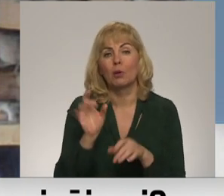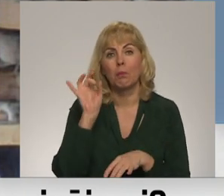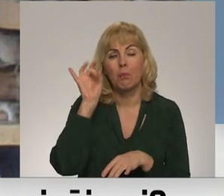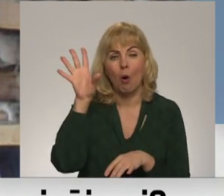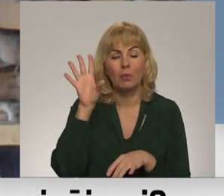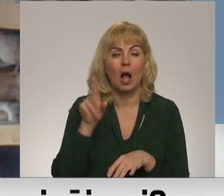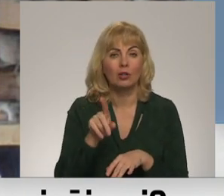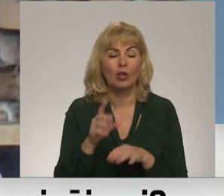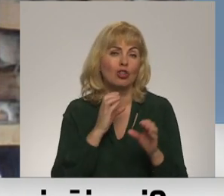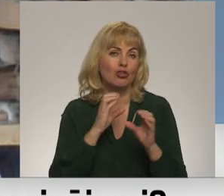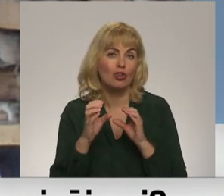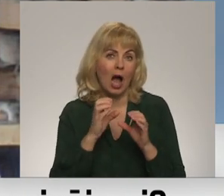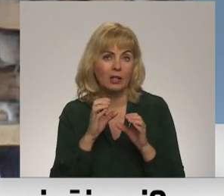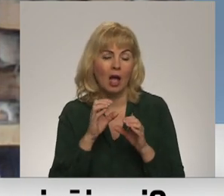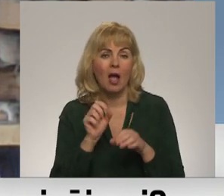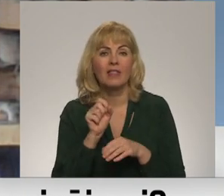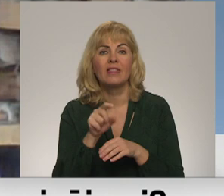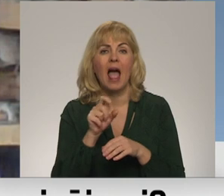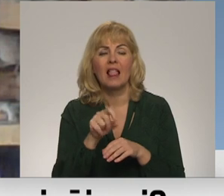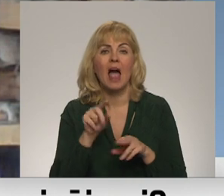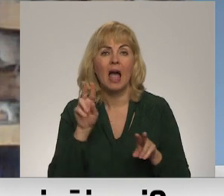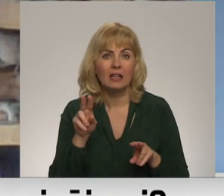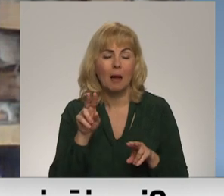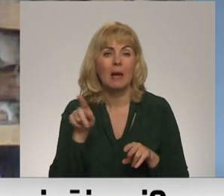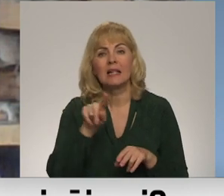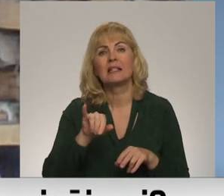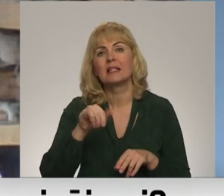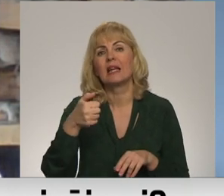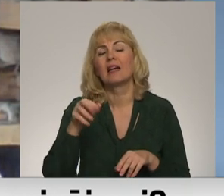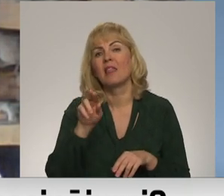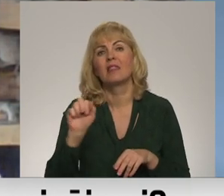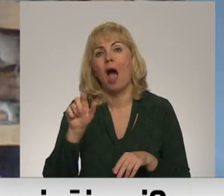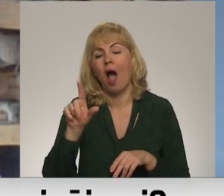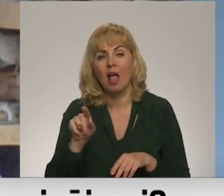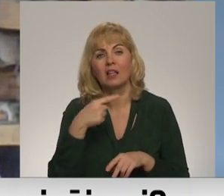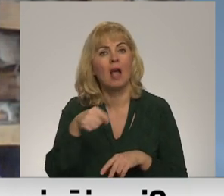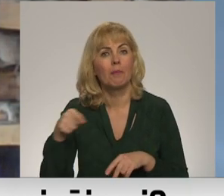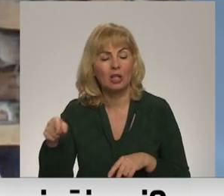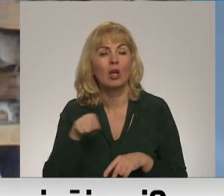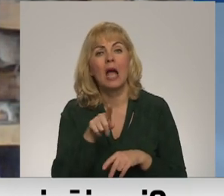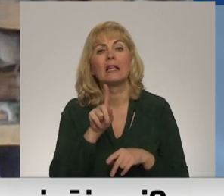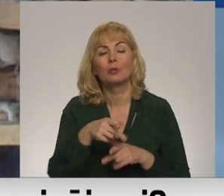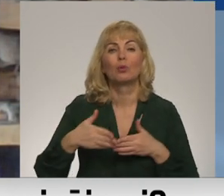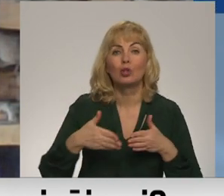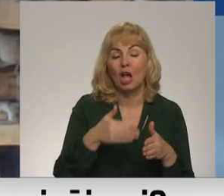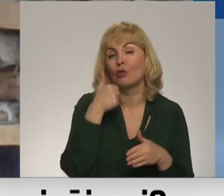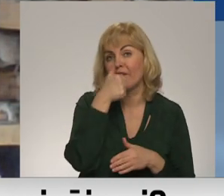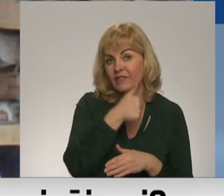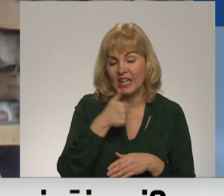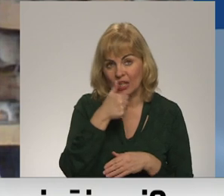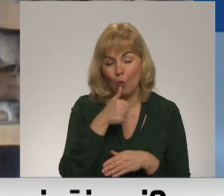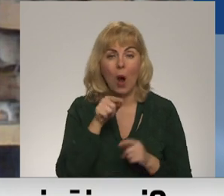čatu programmas tādas kā Telegram, Signal un tam līdzīgi. Tā kā tas būtu tas ceļš, tas individuālās ceļš arī tas,